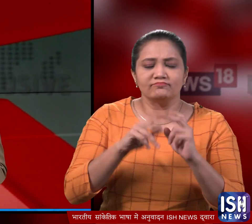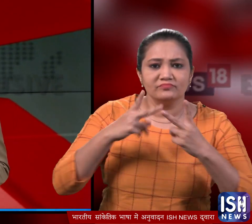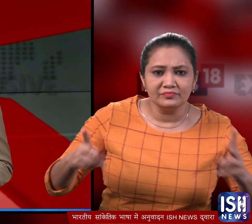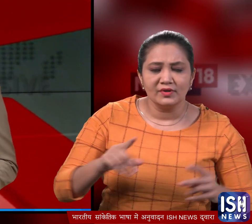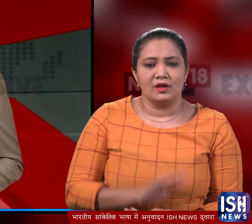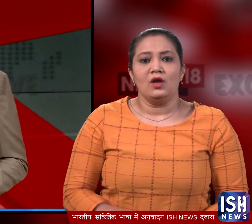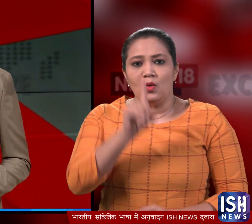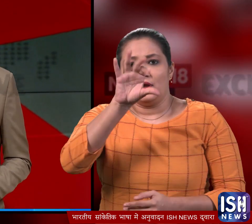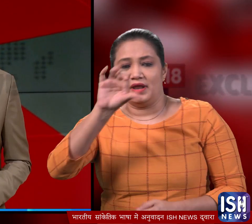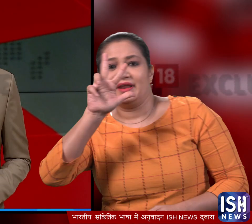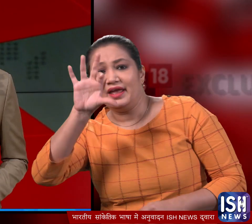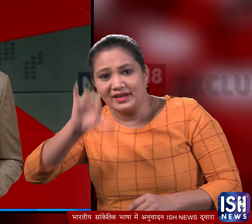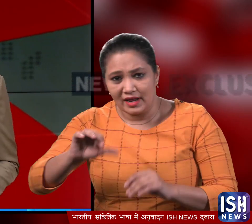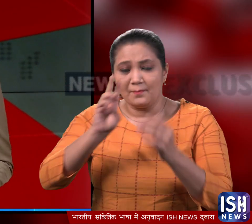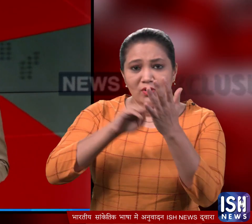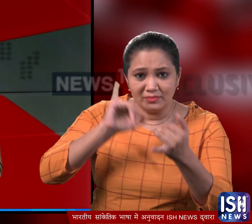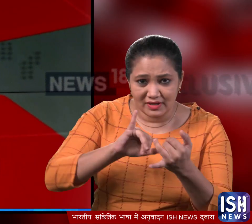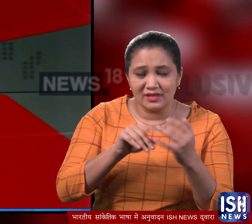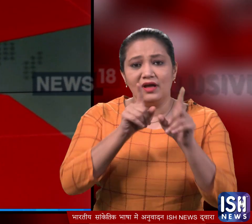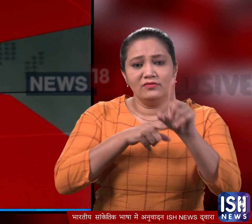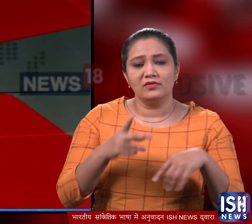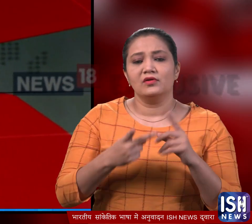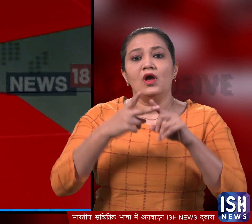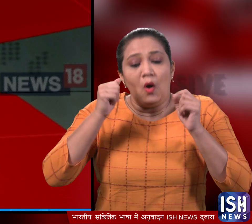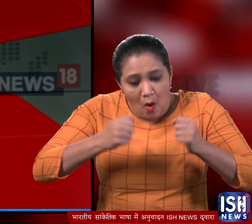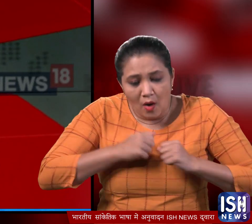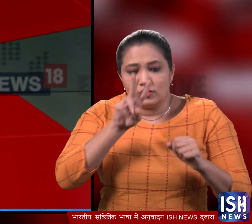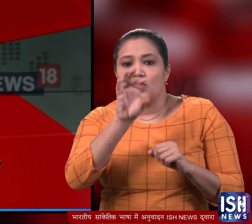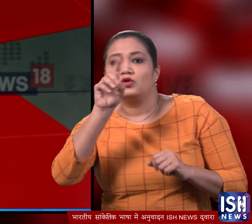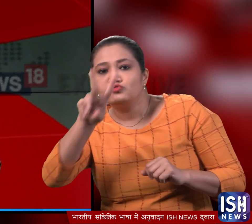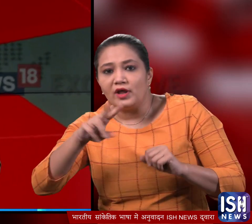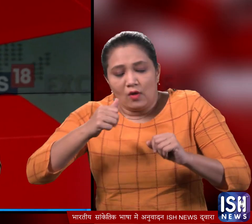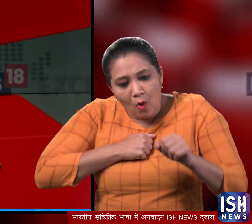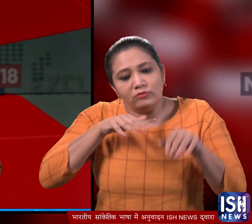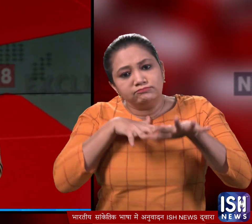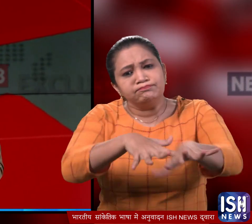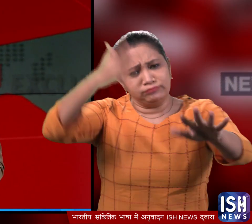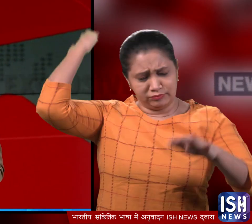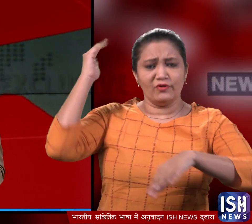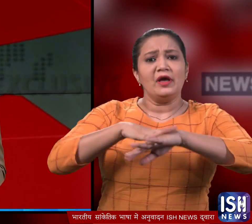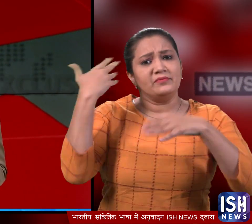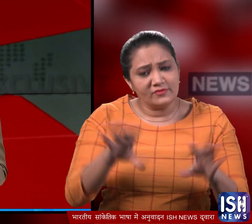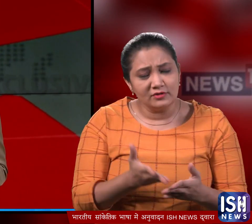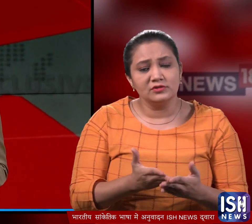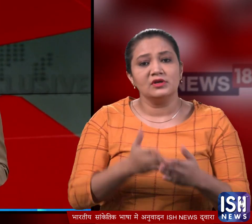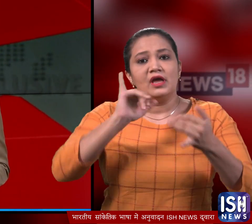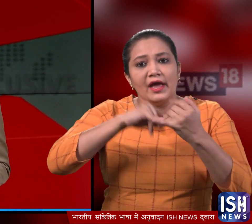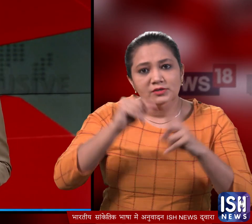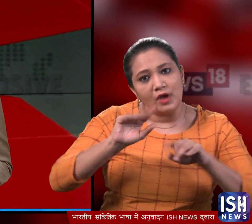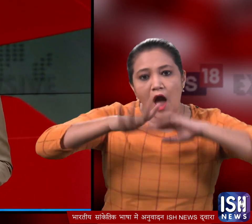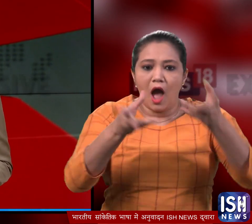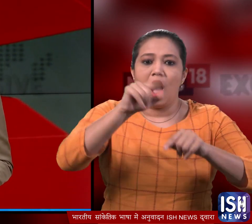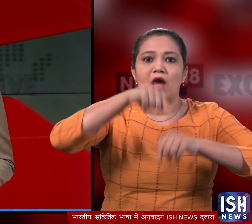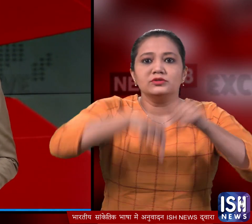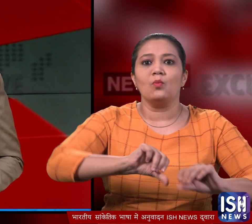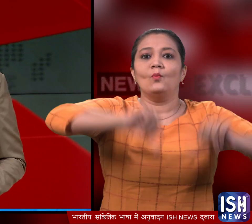लिए 1989 में मुलायम सिंह यादव और 2012 में अपनी खुद की क्रांति रथ यात्रा की याद दिलाई, जिसके बाद समाजवादी पार्टी सत्ता में